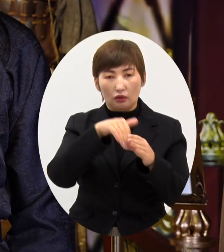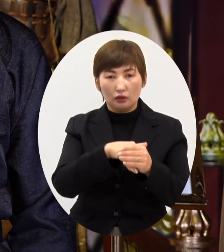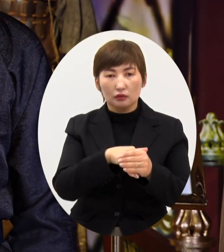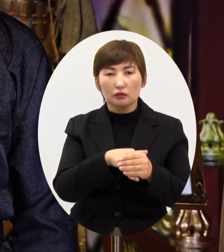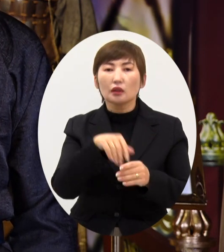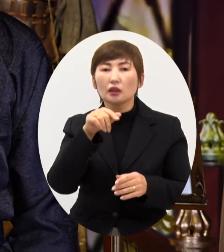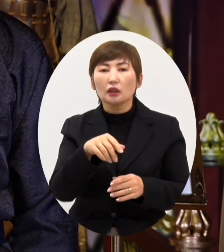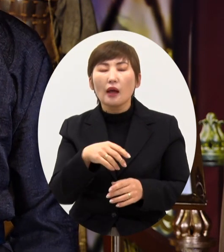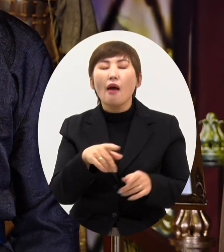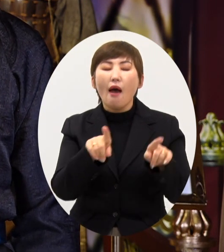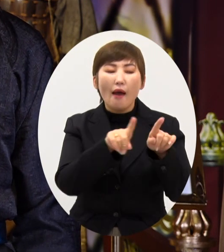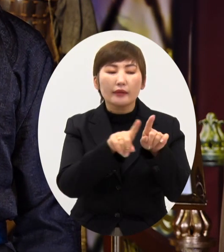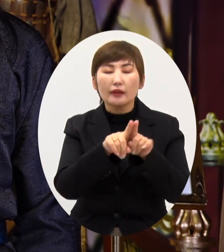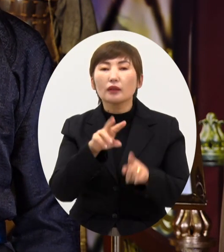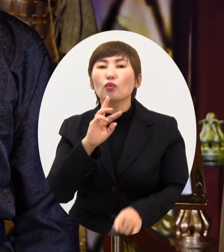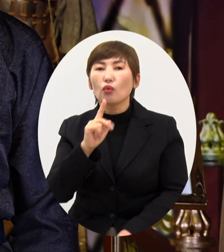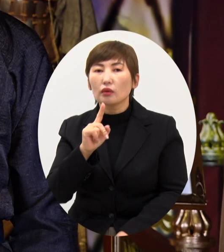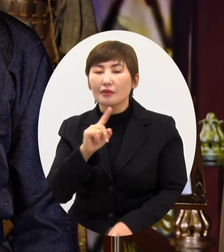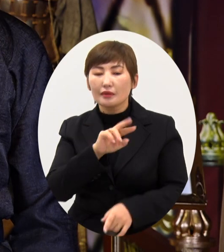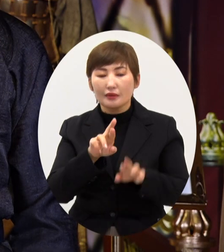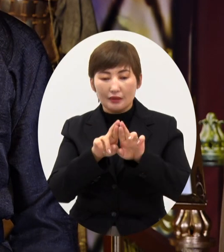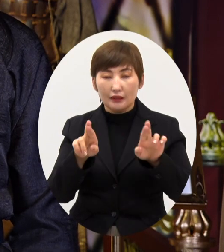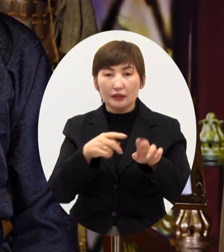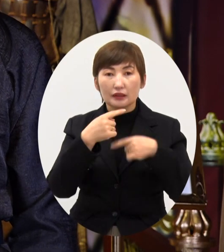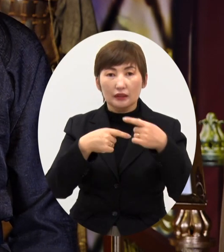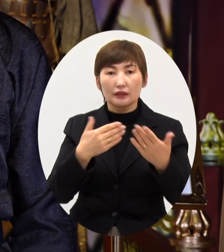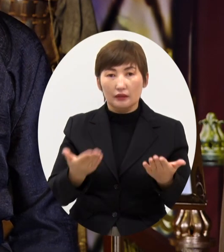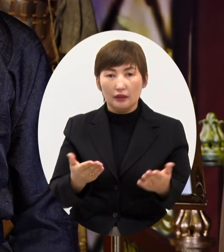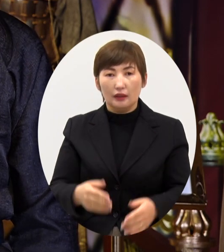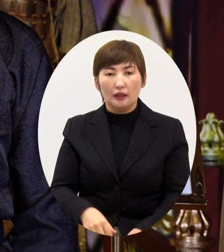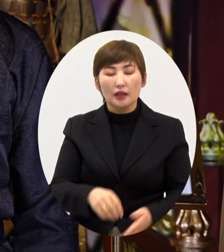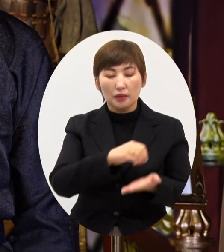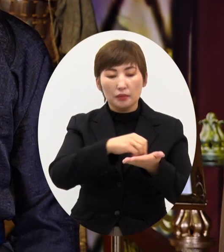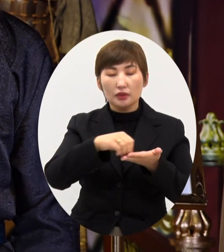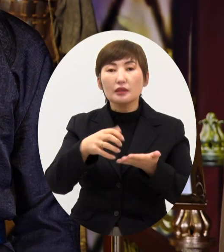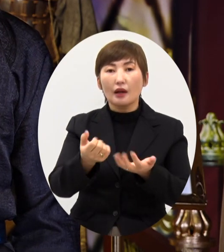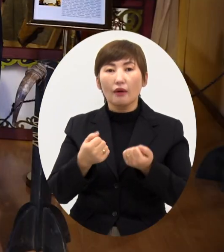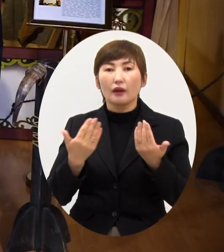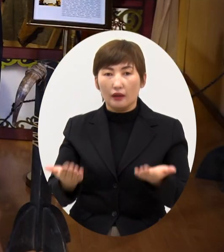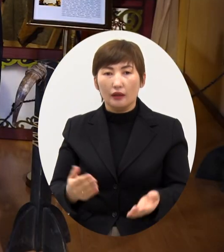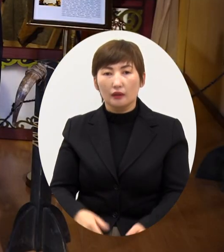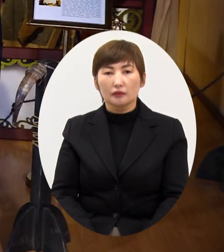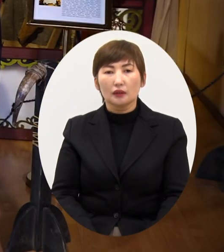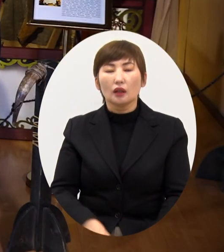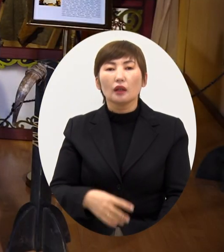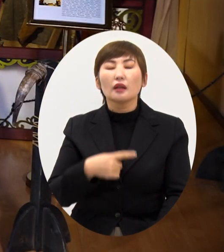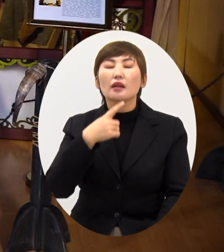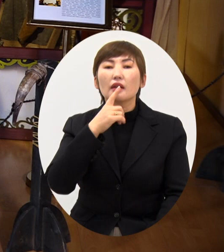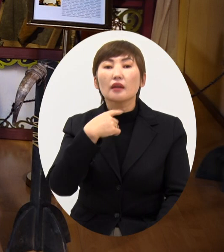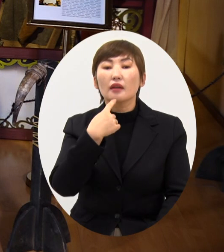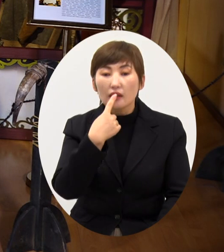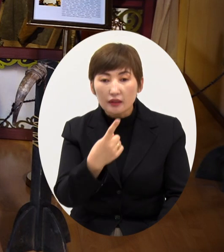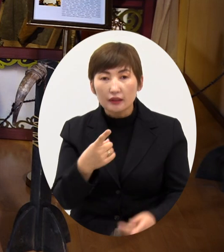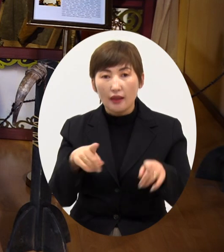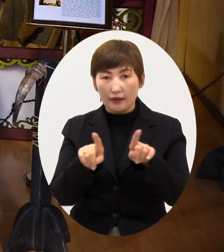ижил дуудлагатай үгсээс ялгаж бичиж сурцгаая. За, та нар ялгаж бичиж тэмдэглээрэй. За, дуудлага ижил үгсийг